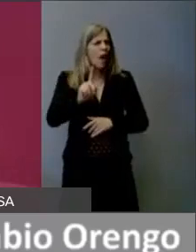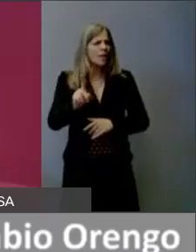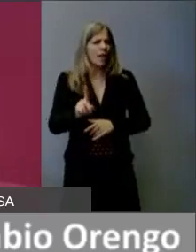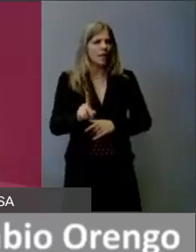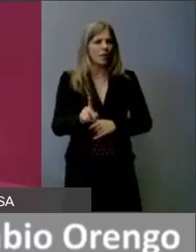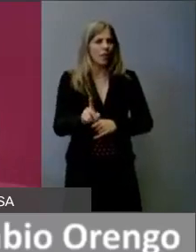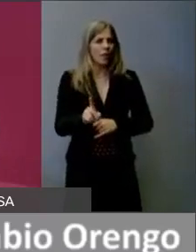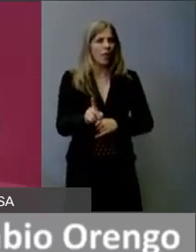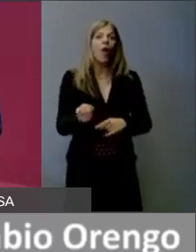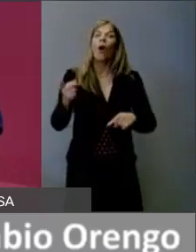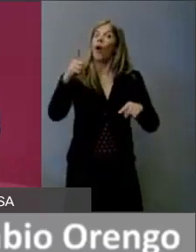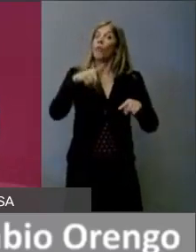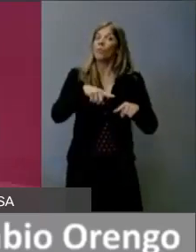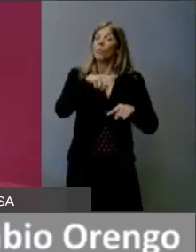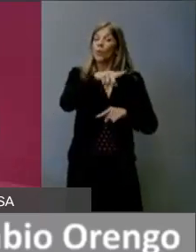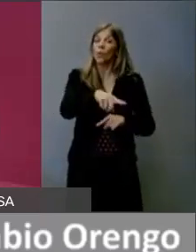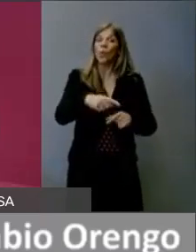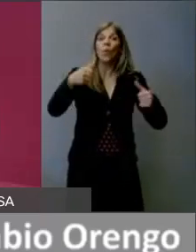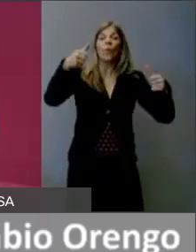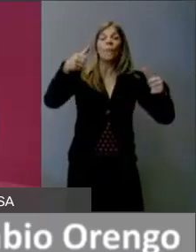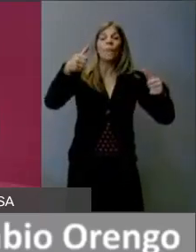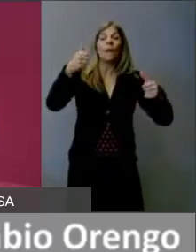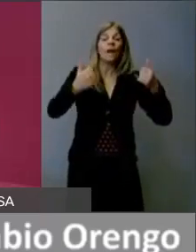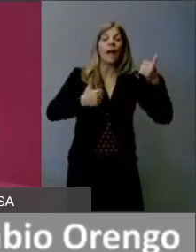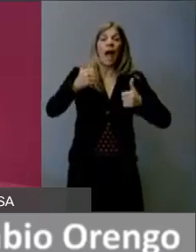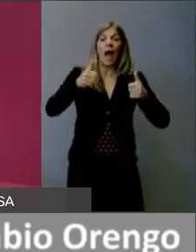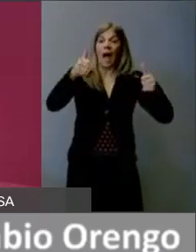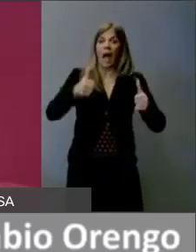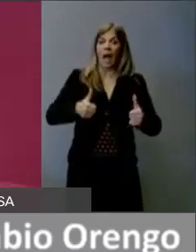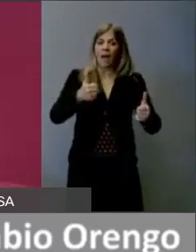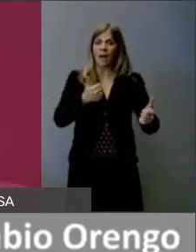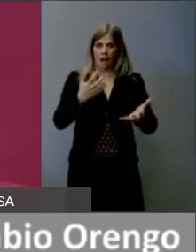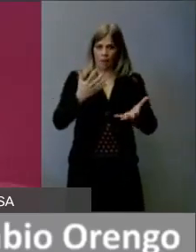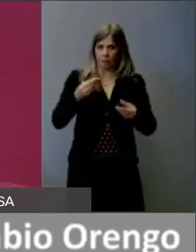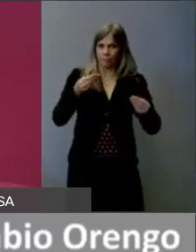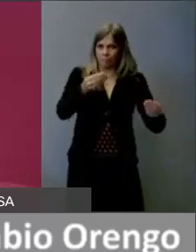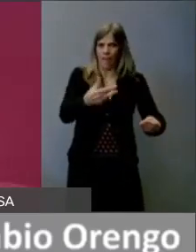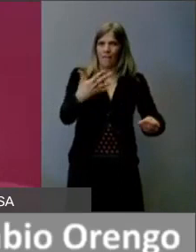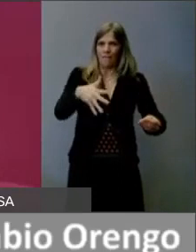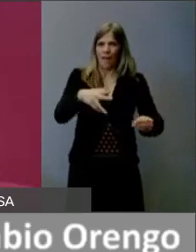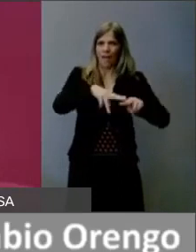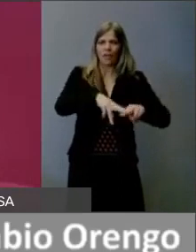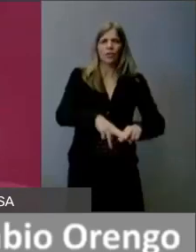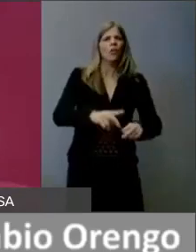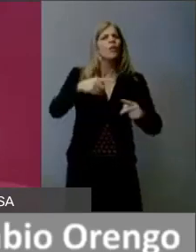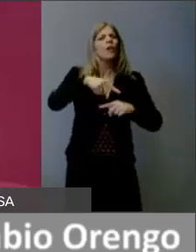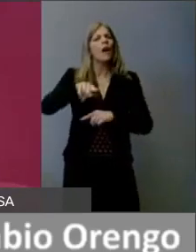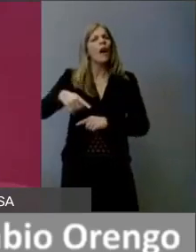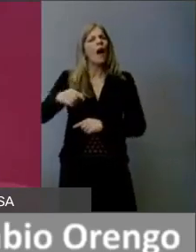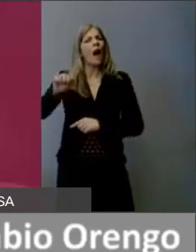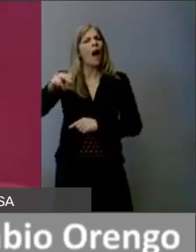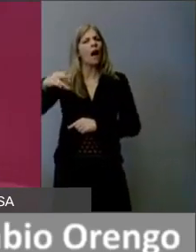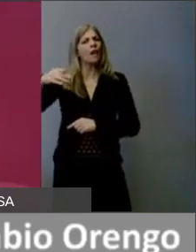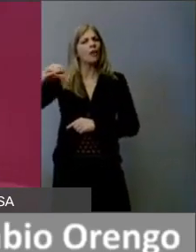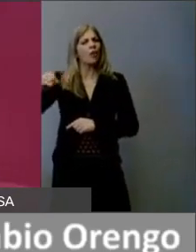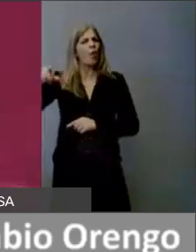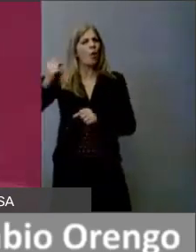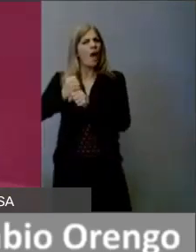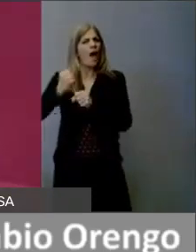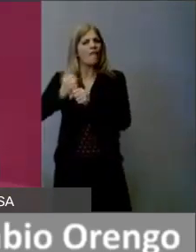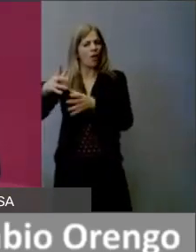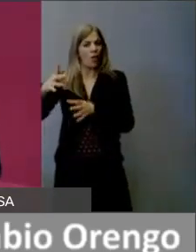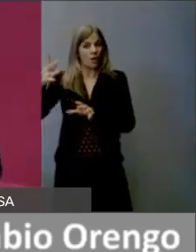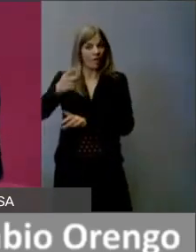stato consegnato il bando di gara e è stato vinto da Arco Lavori, insomma, sul rifacimento